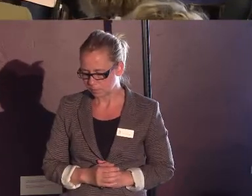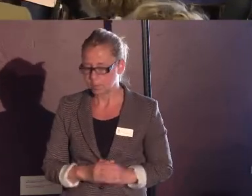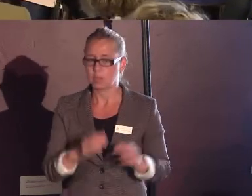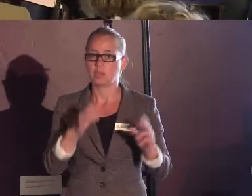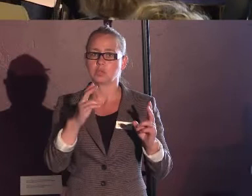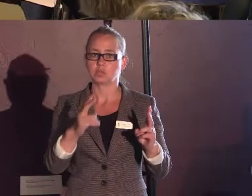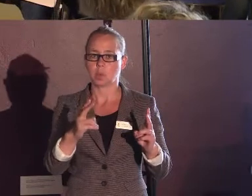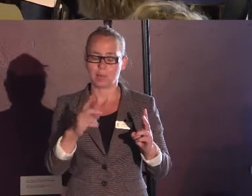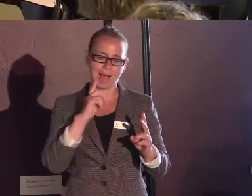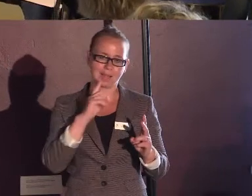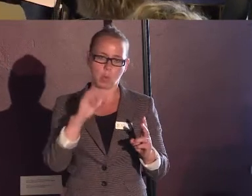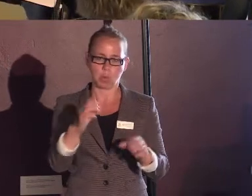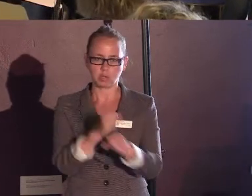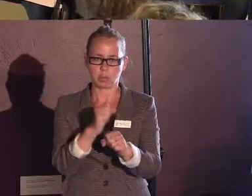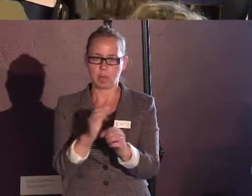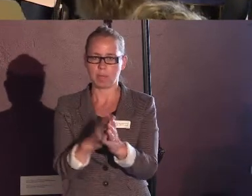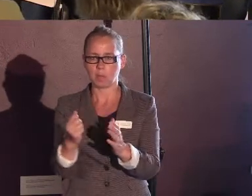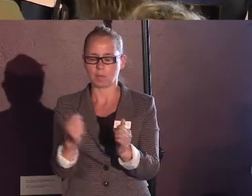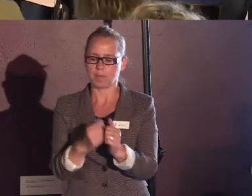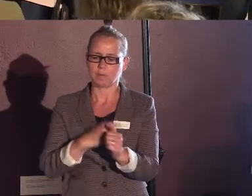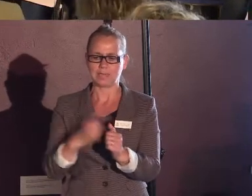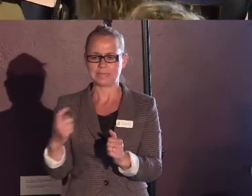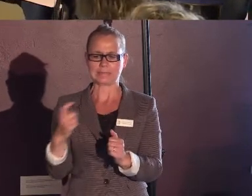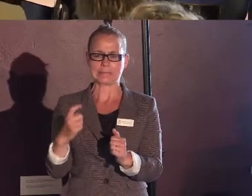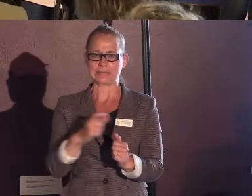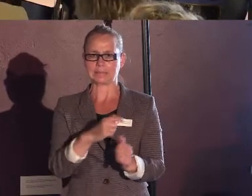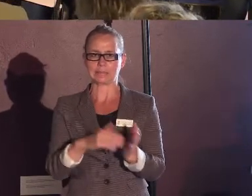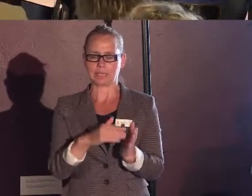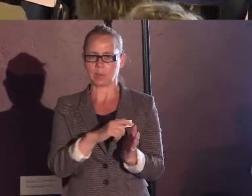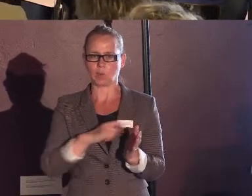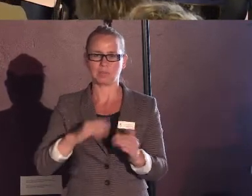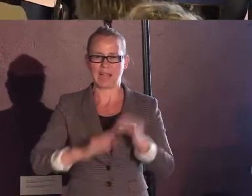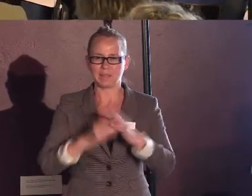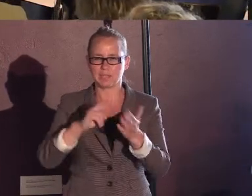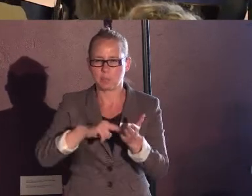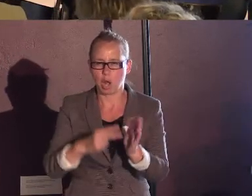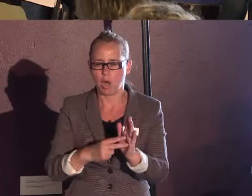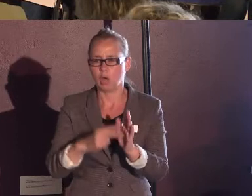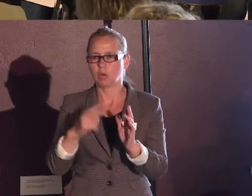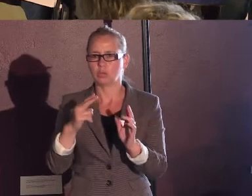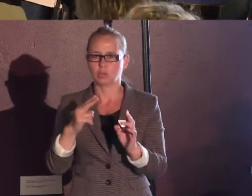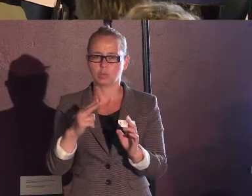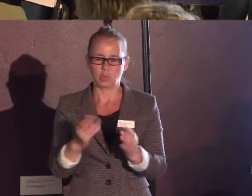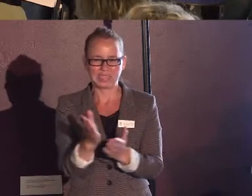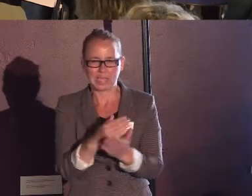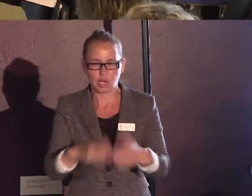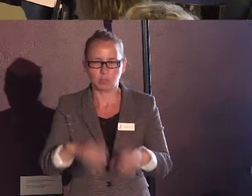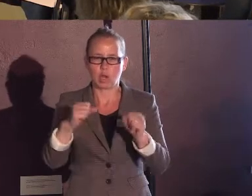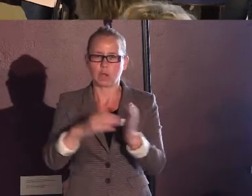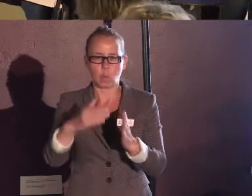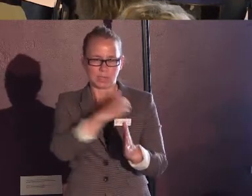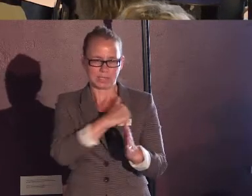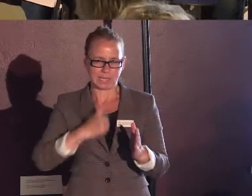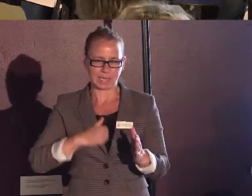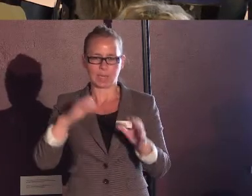Som alltid när man jobbar med någonting så fick vi ju lite kritik för arbetet med handlingsplanen och de här 9 deluppdragen som regeringen